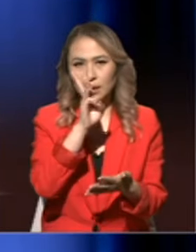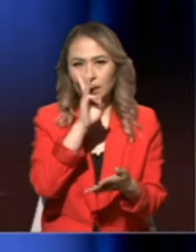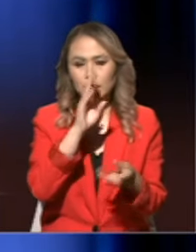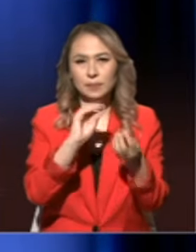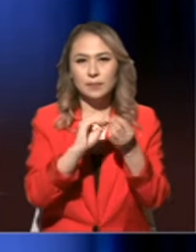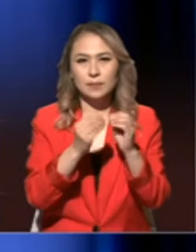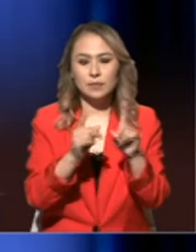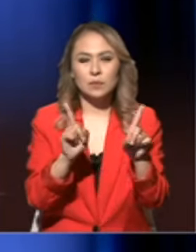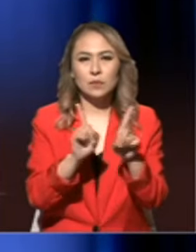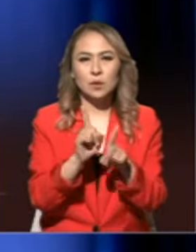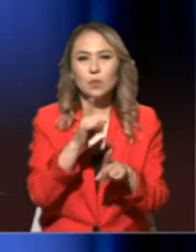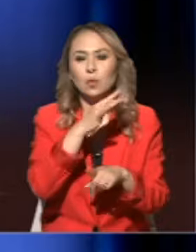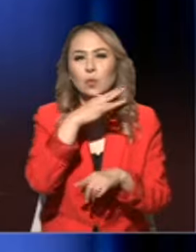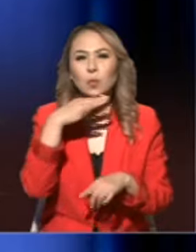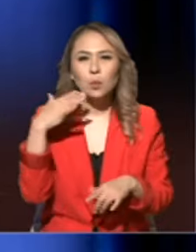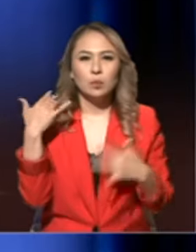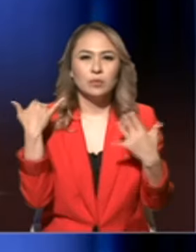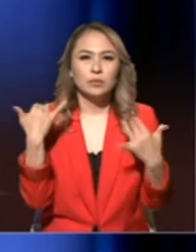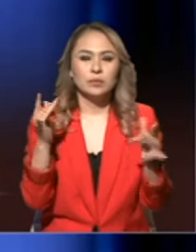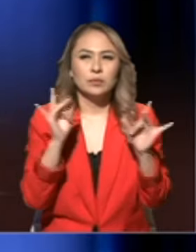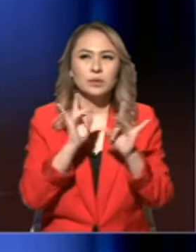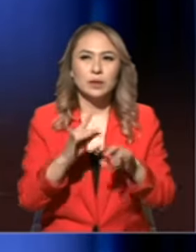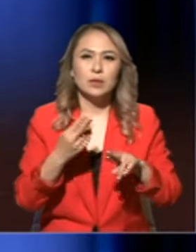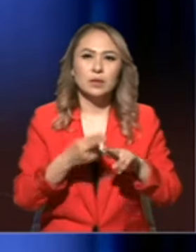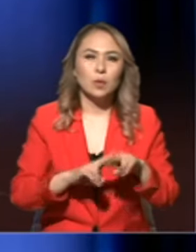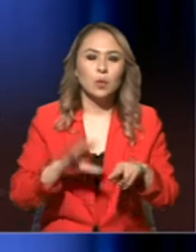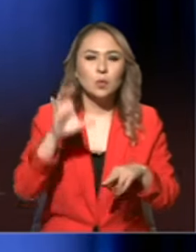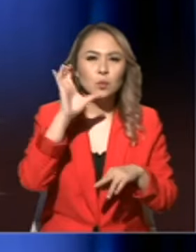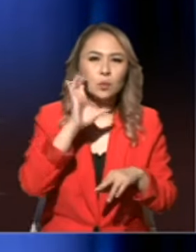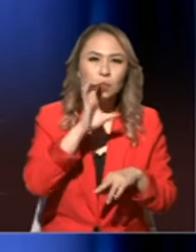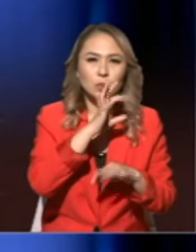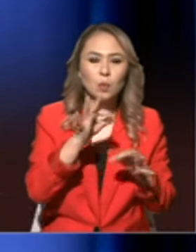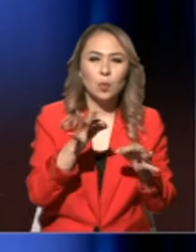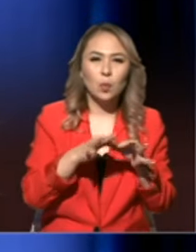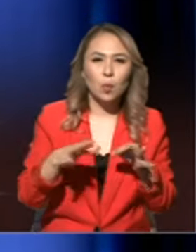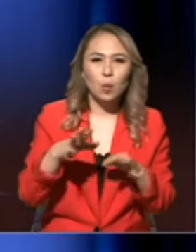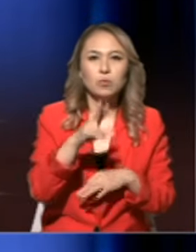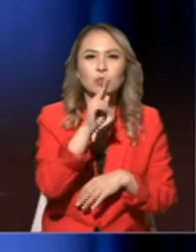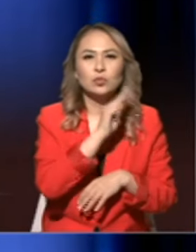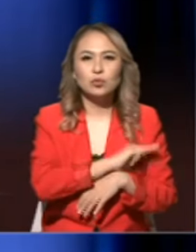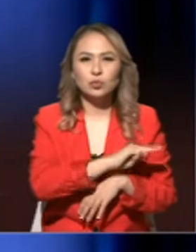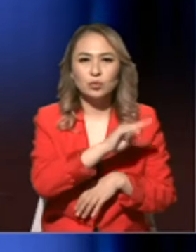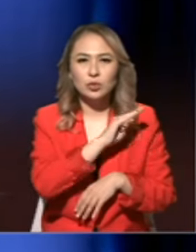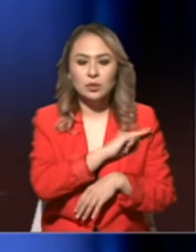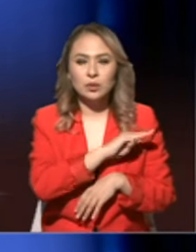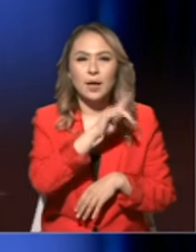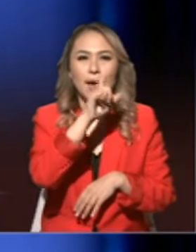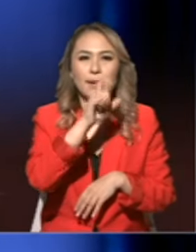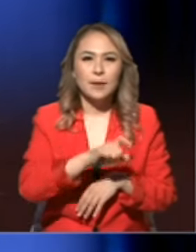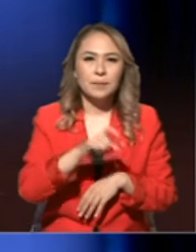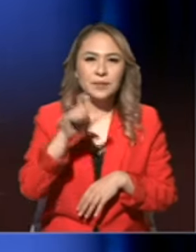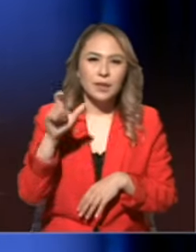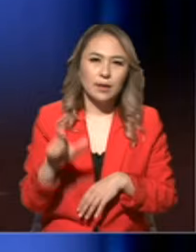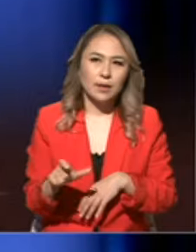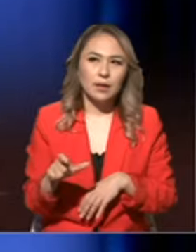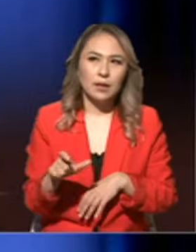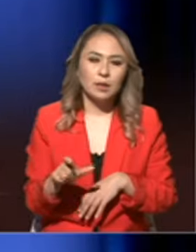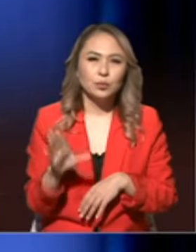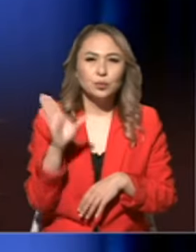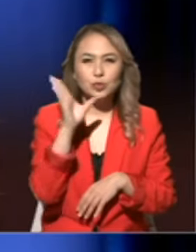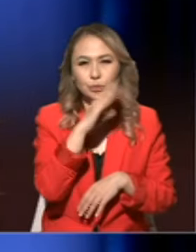үлкен. Енді сол жерде бір айтатын мәселе, солтүстік облыстарда жұмыс істейтін адамдарға